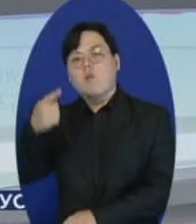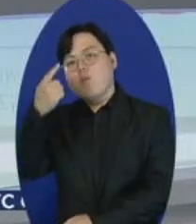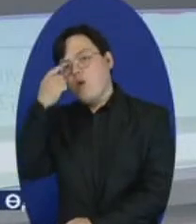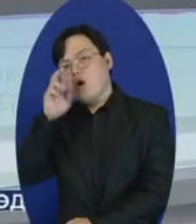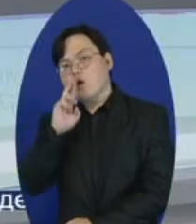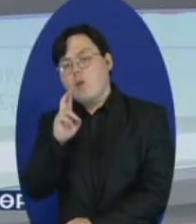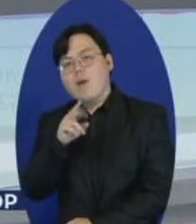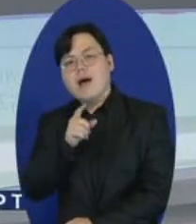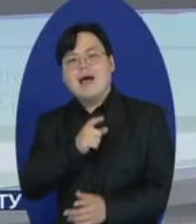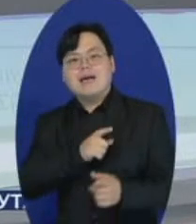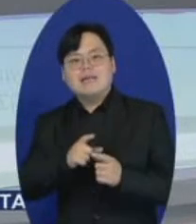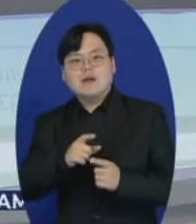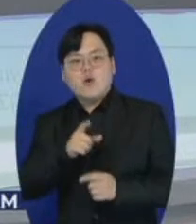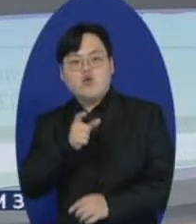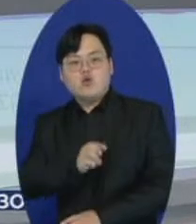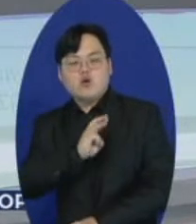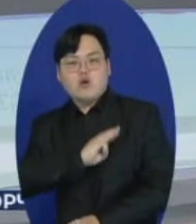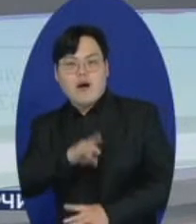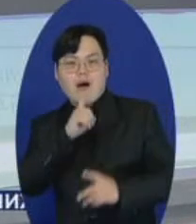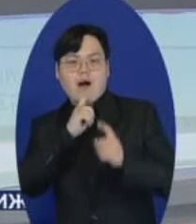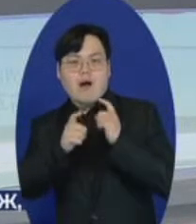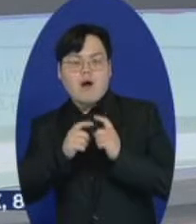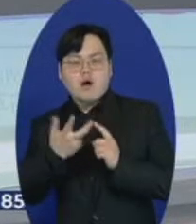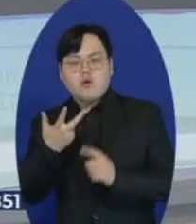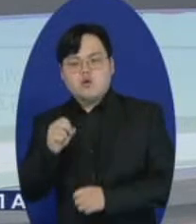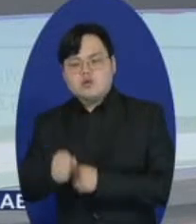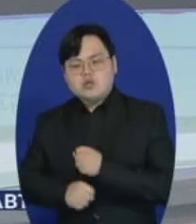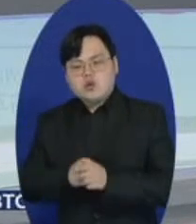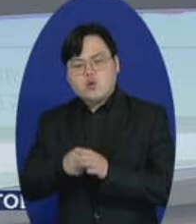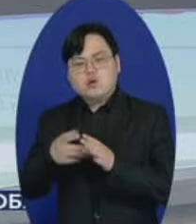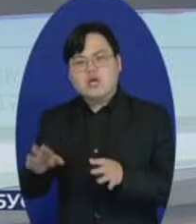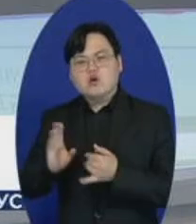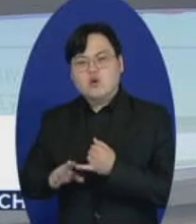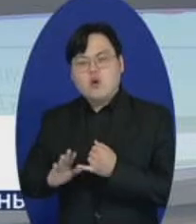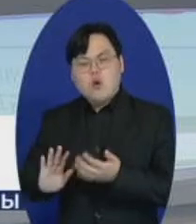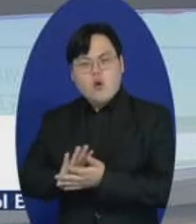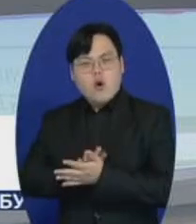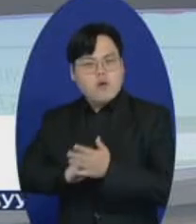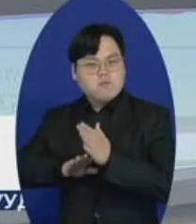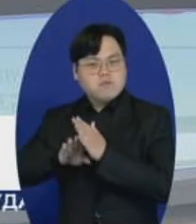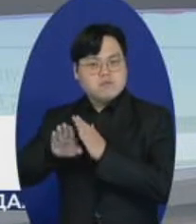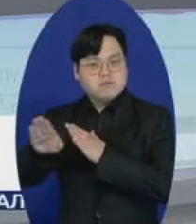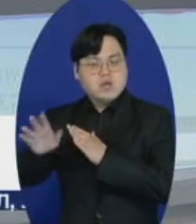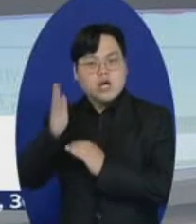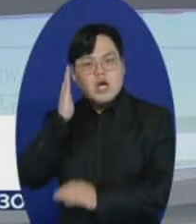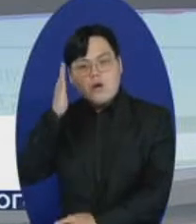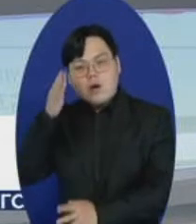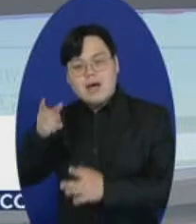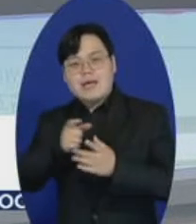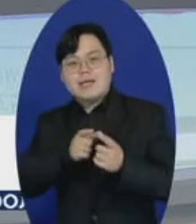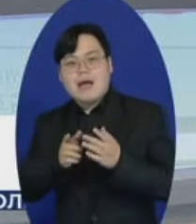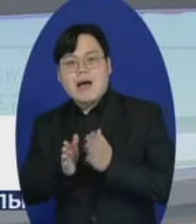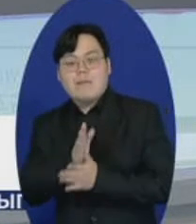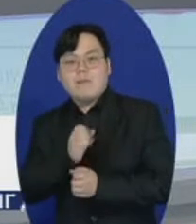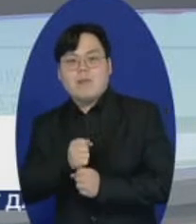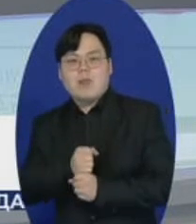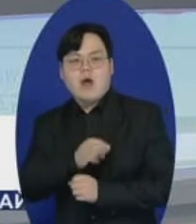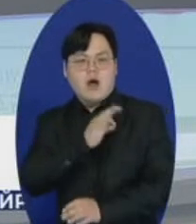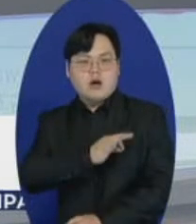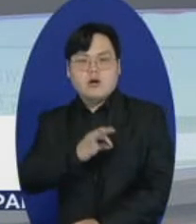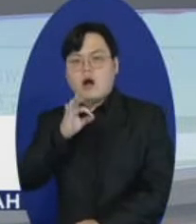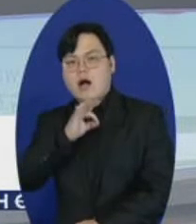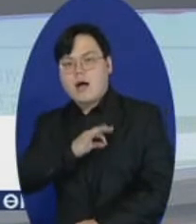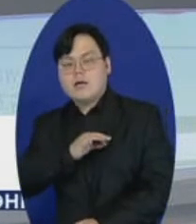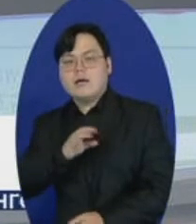Монгол Японы эдийн засаг хүмүүнлэгийн харилцаа сүүлийн 30 жил хурдтай хөгжиж, цаашдын чиг хамтлаг, за ялангуяа эдийн засгийн хамтын ажиллагааг харилцан ашигтай